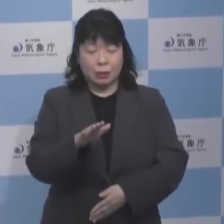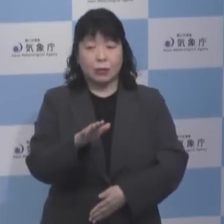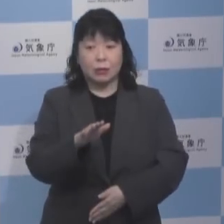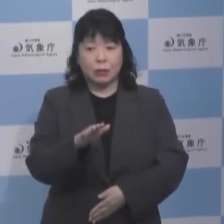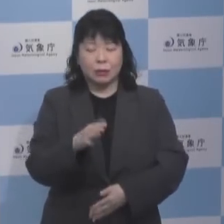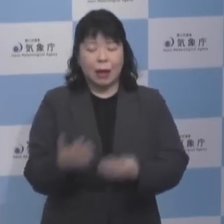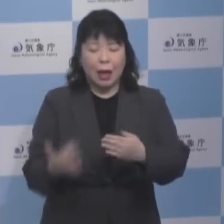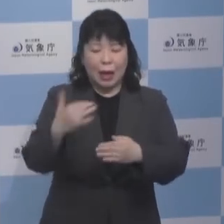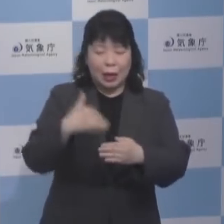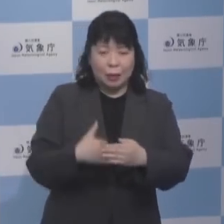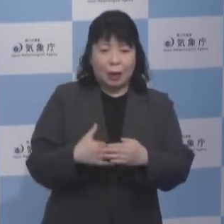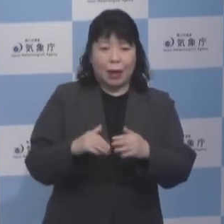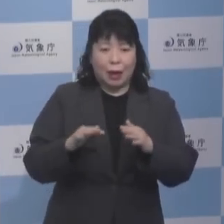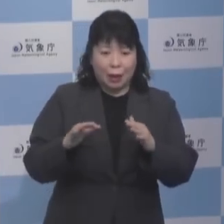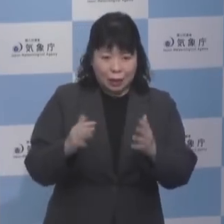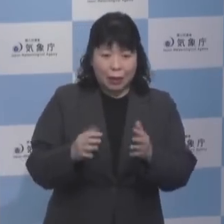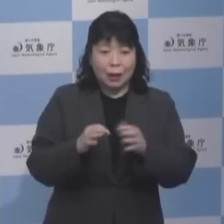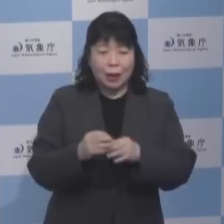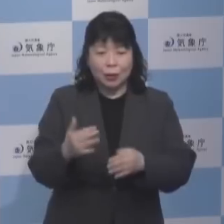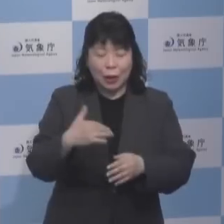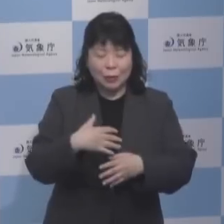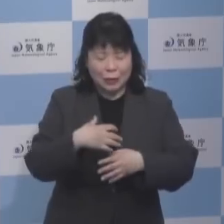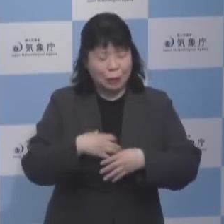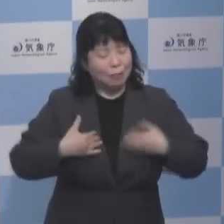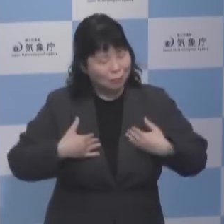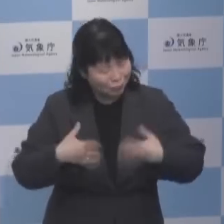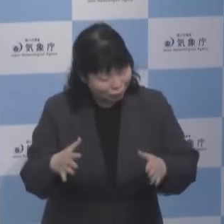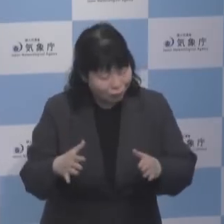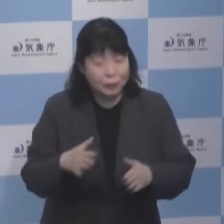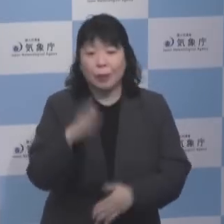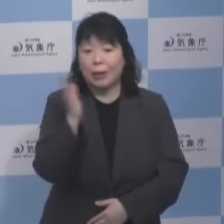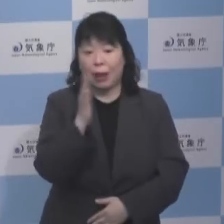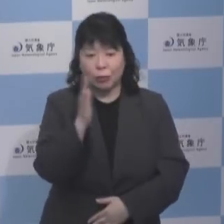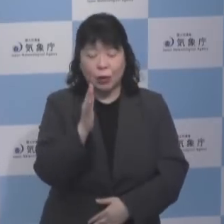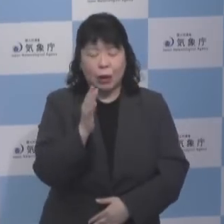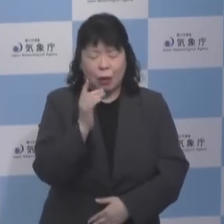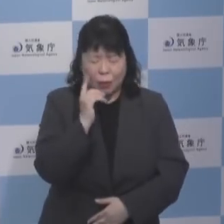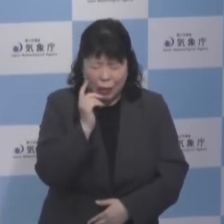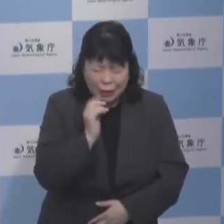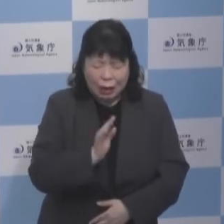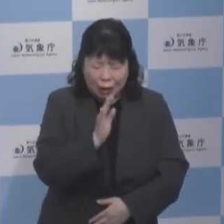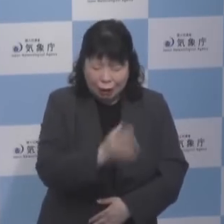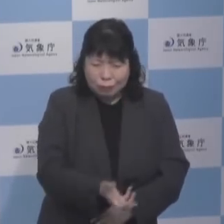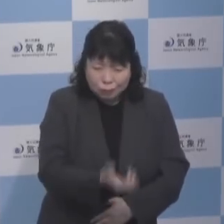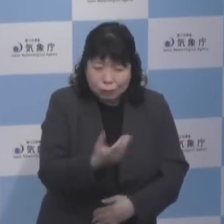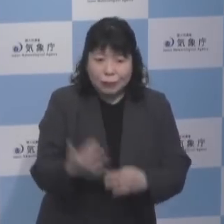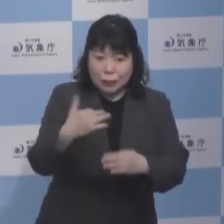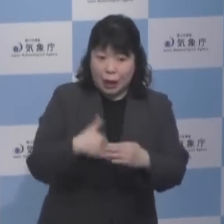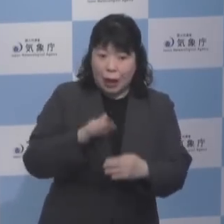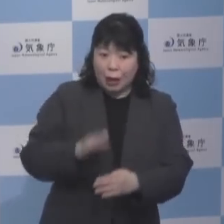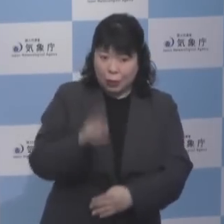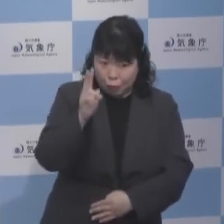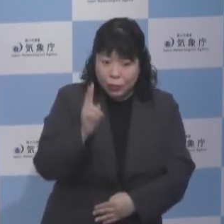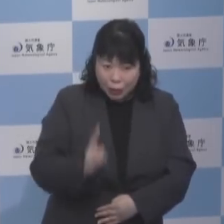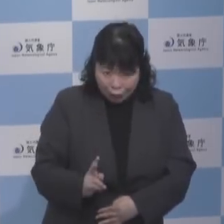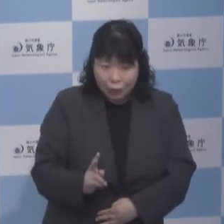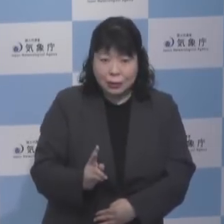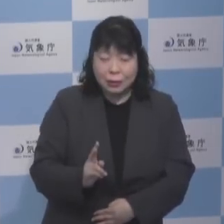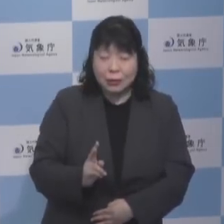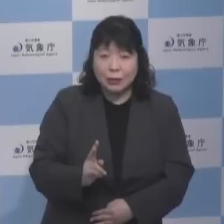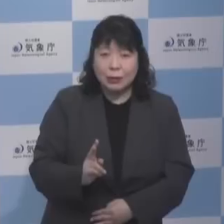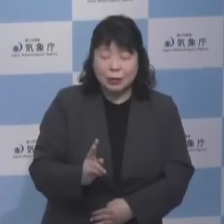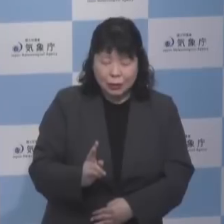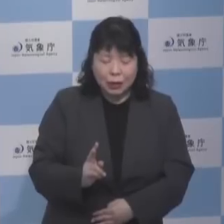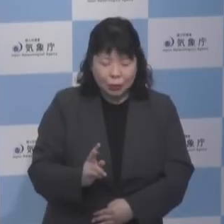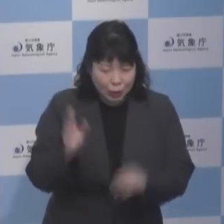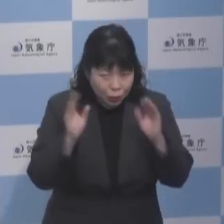から津波の心配は必要ないということではなく、場合によっては津波の心配の必要はある、うん、情報への情報をよく聞いて、はい、